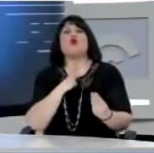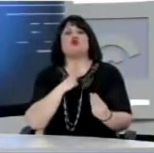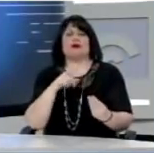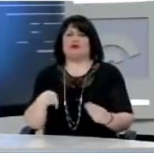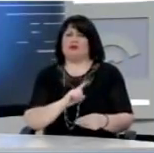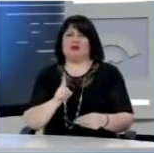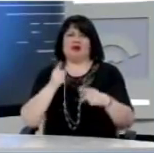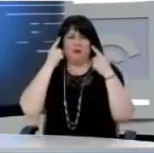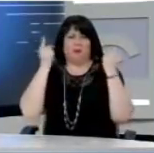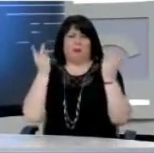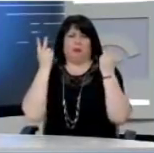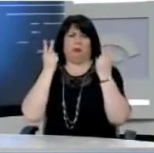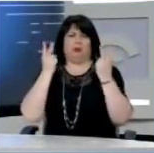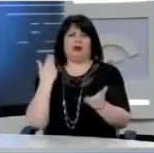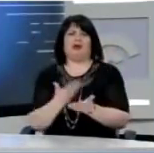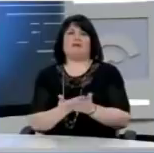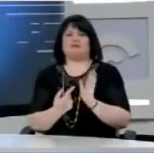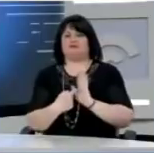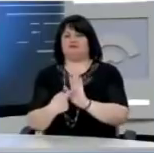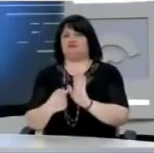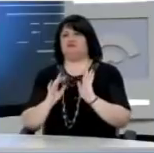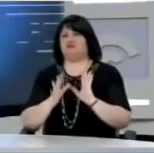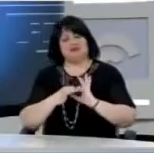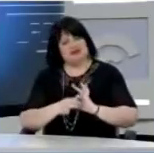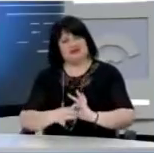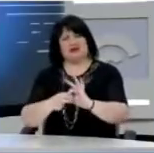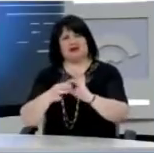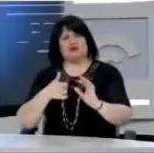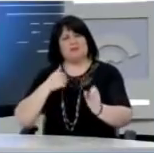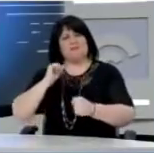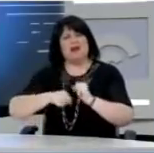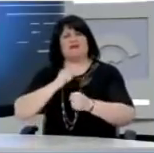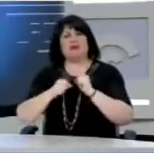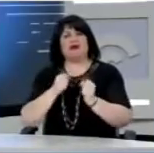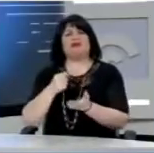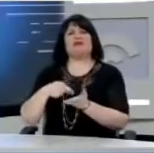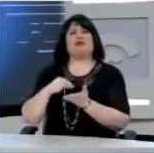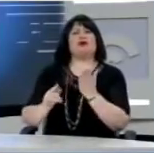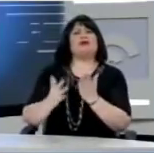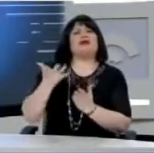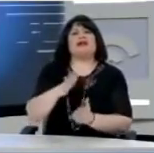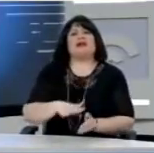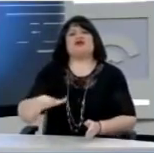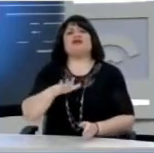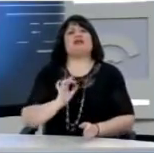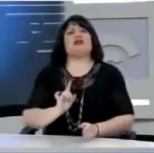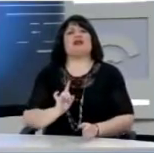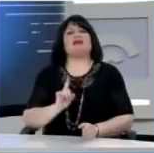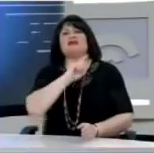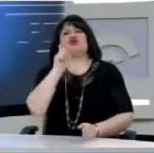αυτά. Εμείς το έχουμε αποδείξει. Και συνεχίζουμε να δίνουμε τη μάχη για τη βελτίωση των συνθήκων ζωής των ανθρώπων αυτής της